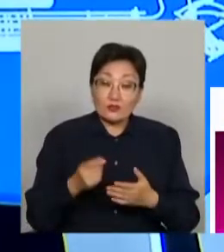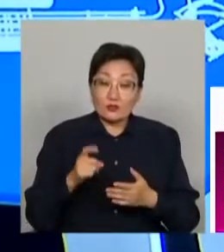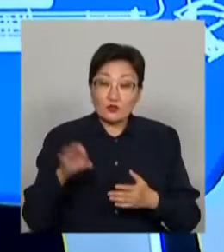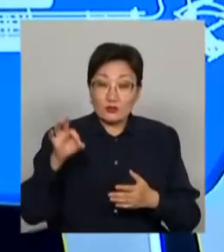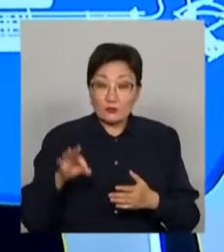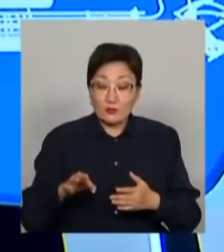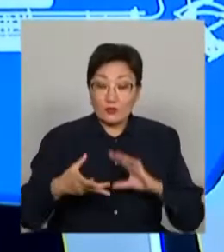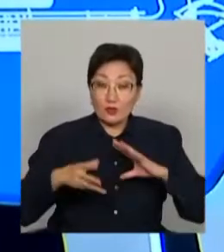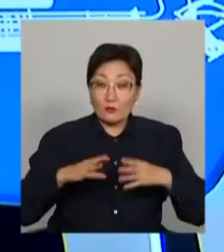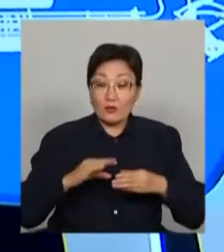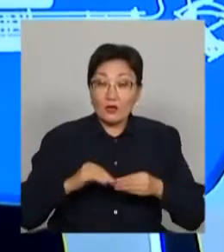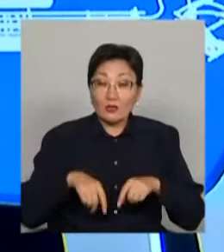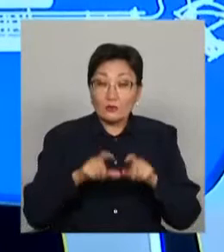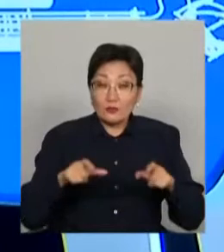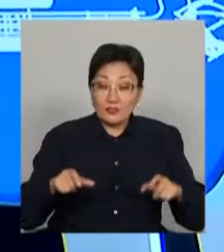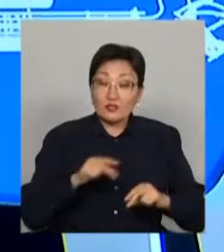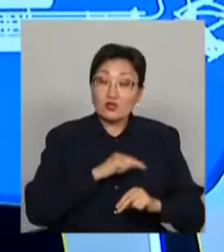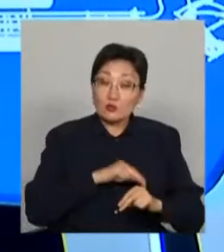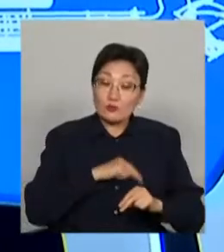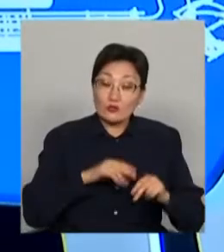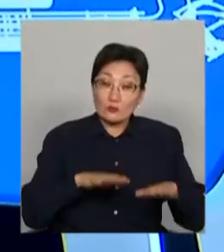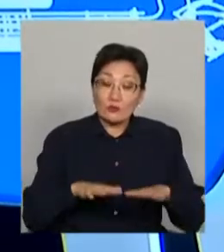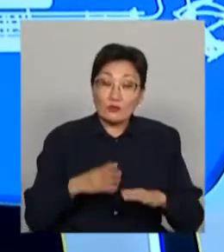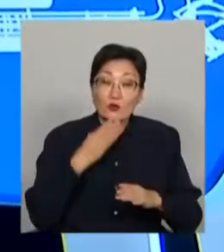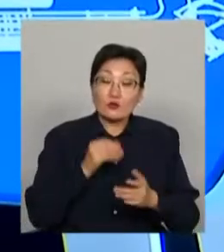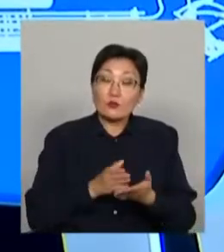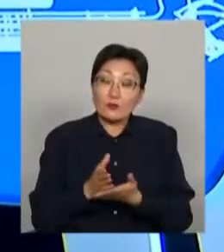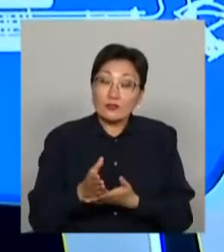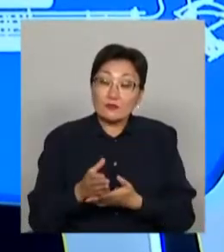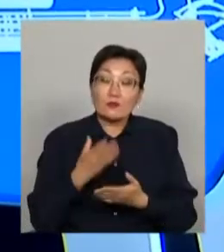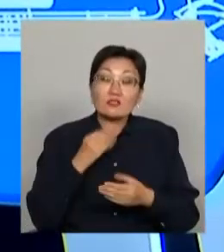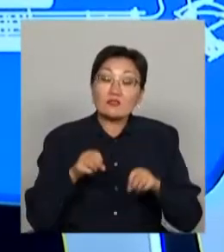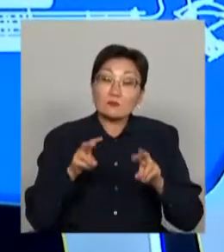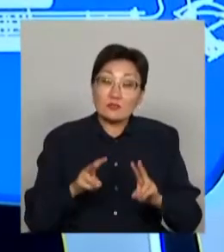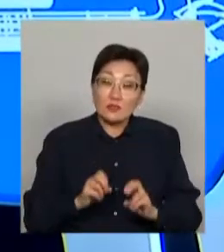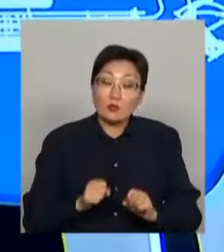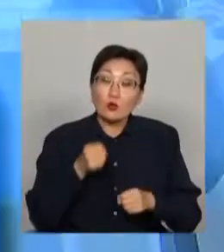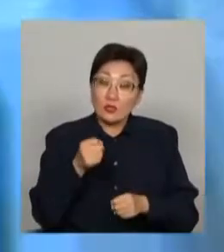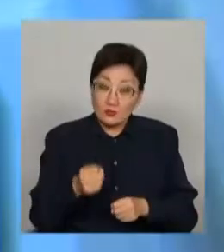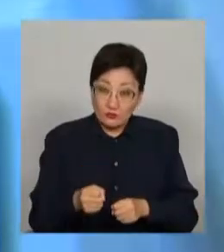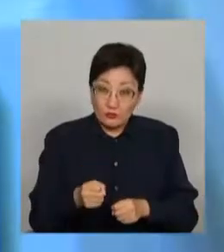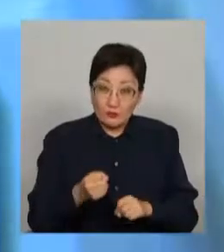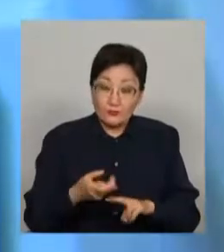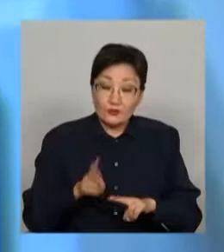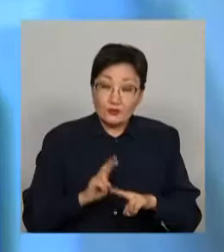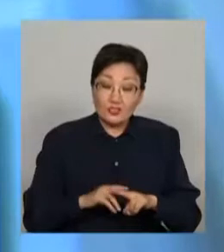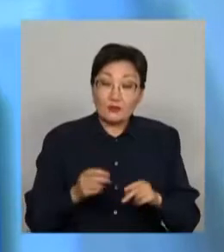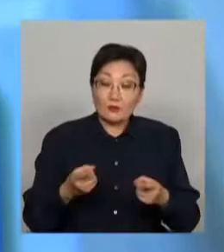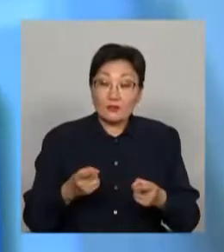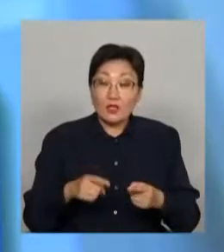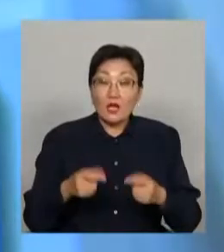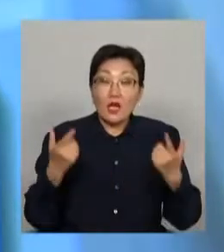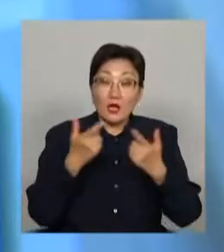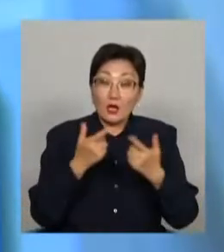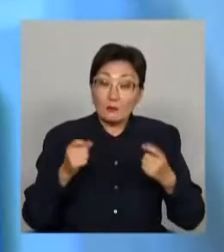100%-дай барлық студенттеріміз жұмыс орындарына өз салалары бойынша орналасуда. Ол неліктен? Себебі